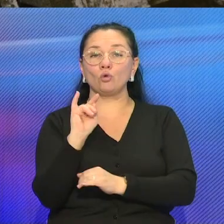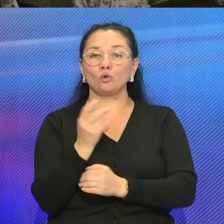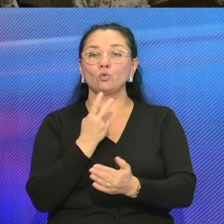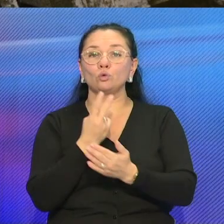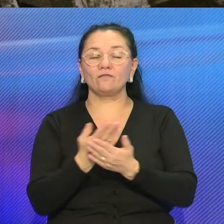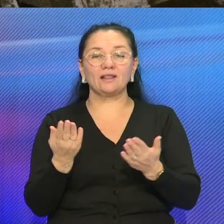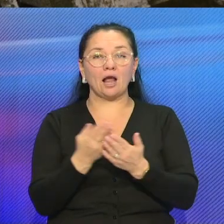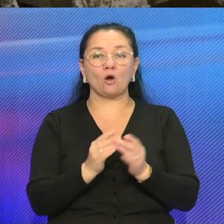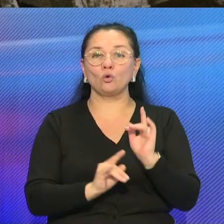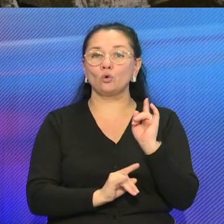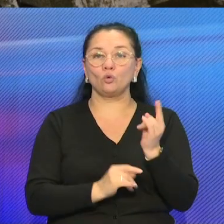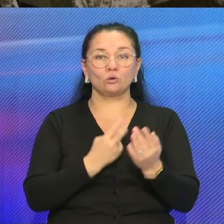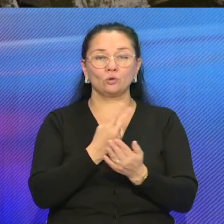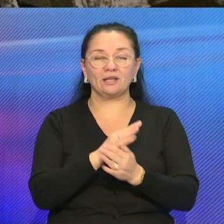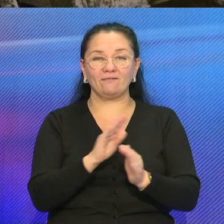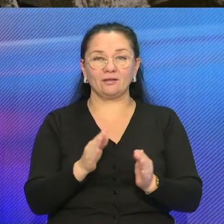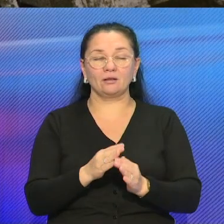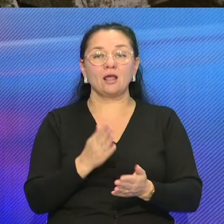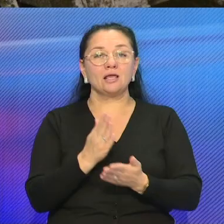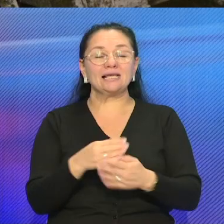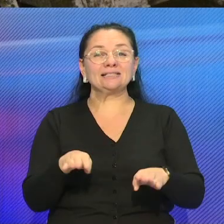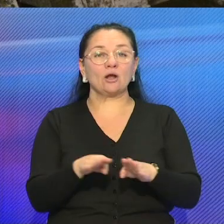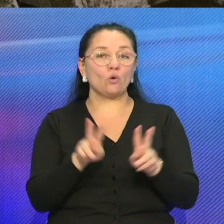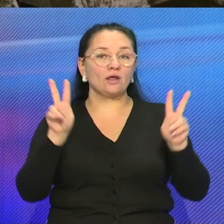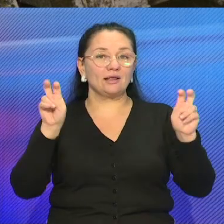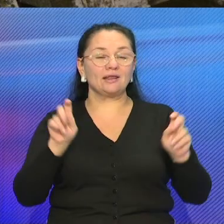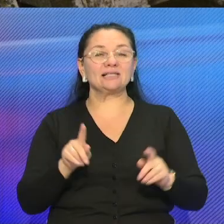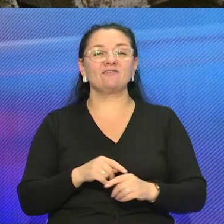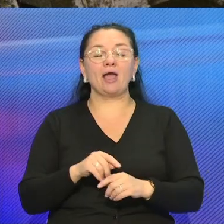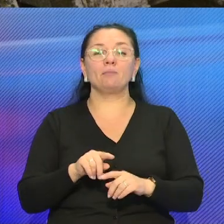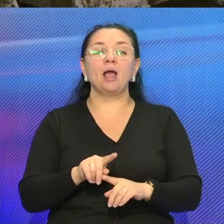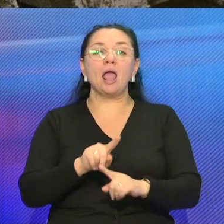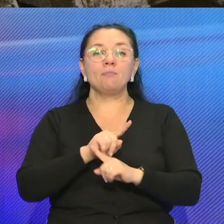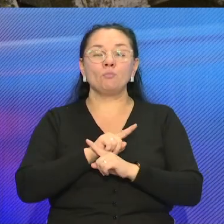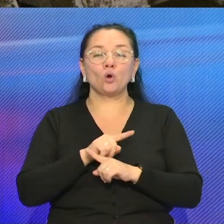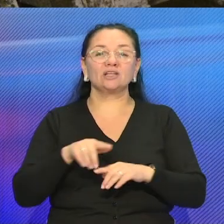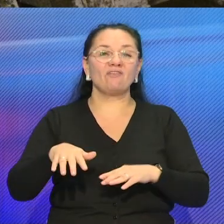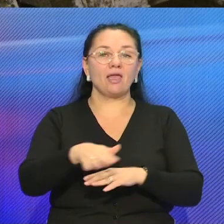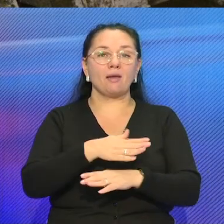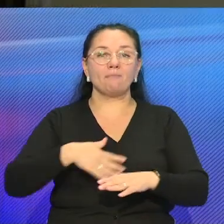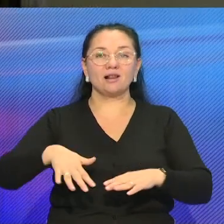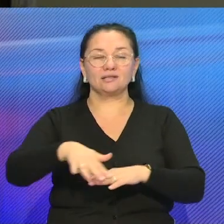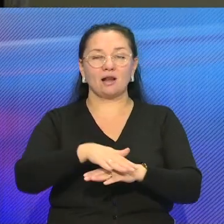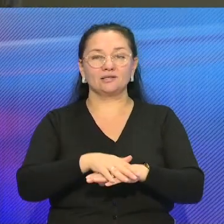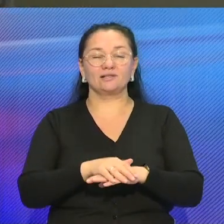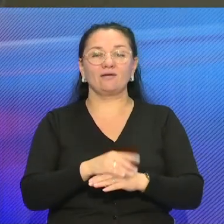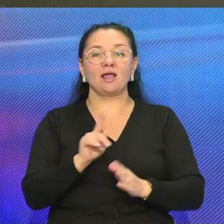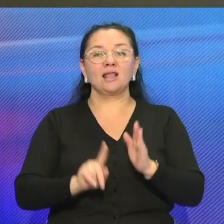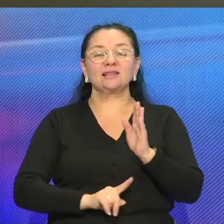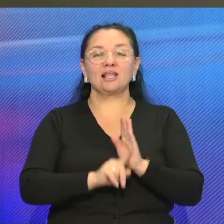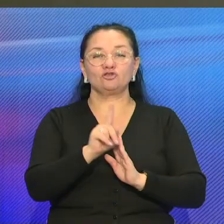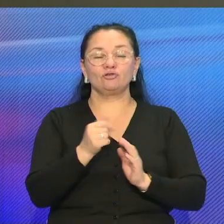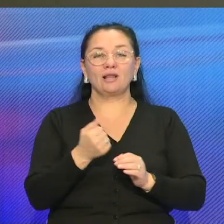и сколько занимает так называемое мертвое пространство, это, как правило, 30 сантиметров выше уровня пола. Пачынаючы з